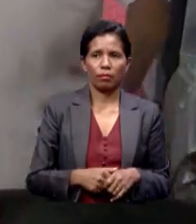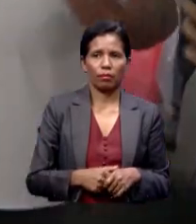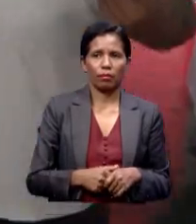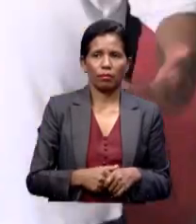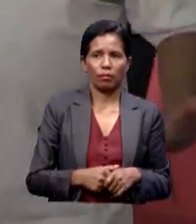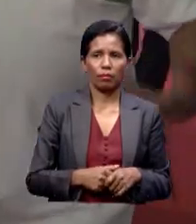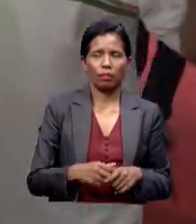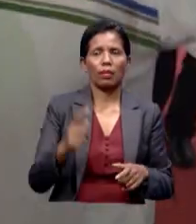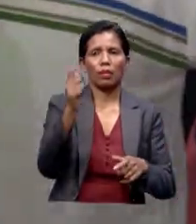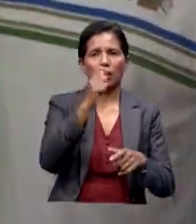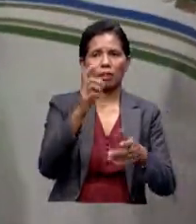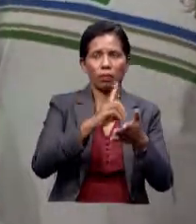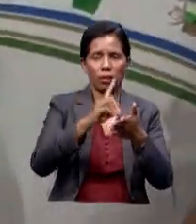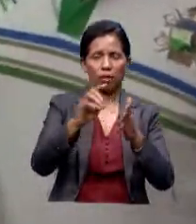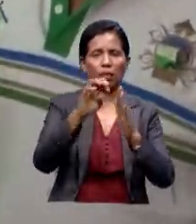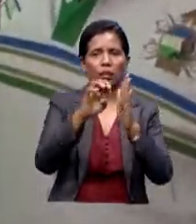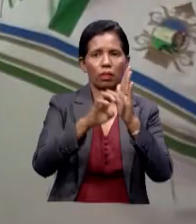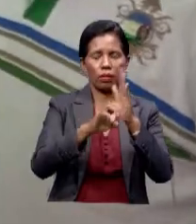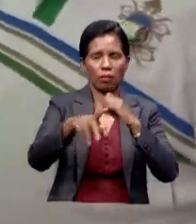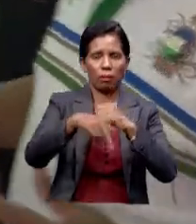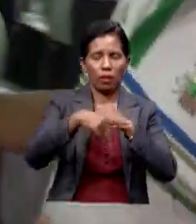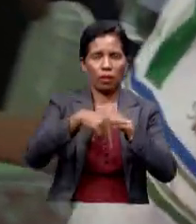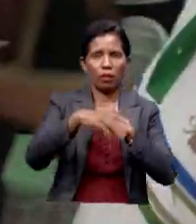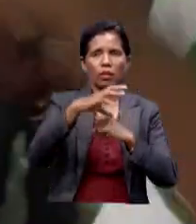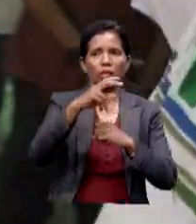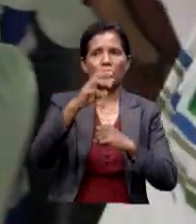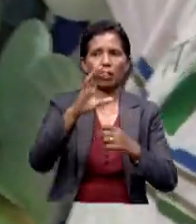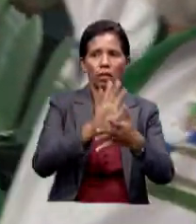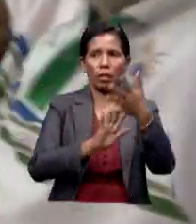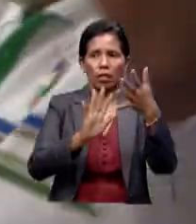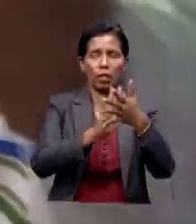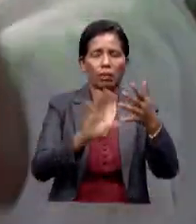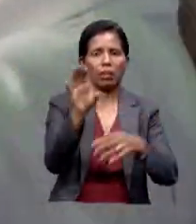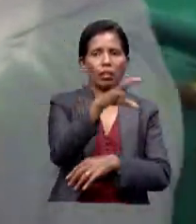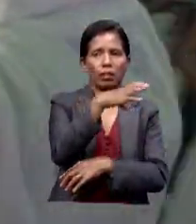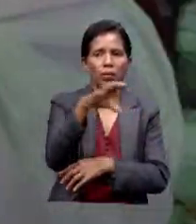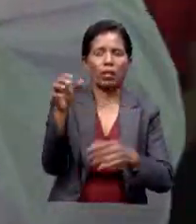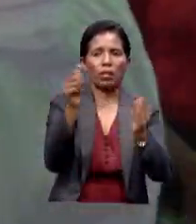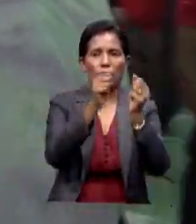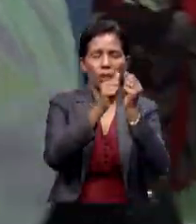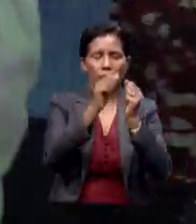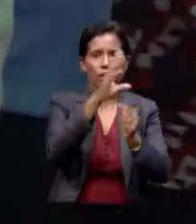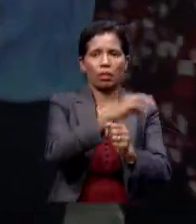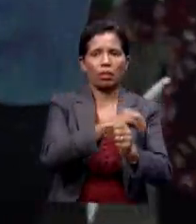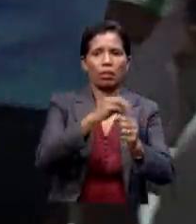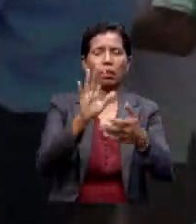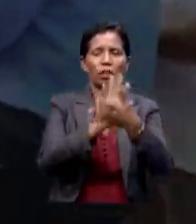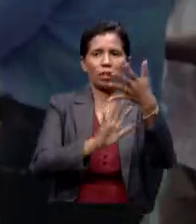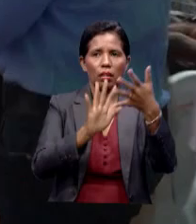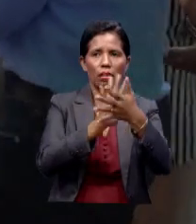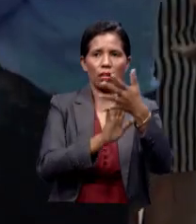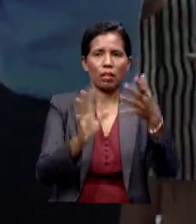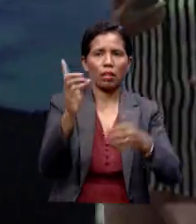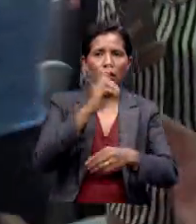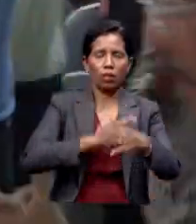Ia terse semana ni struktura Partido CNRT selebra Natal hamutuk ia sede Partido CNRT Bairo Grilus Dili no selebra mos lorong